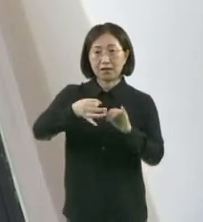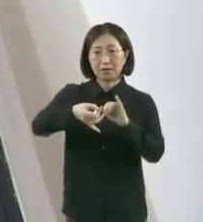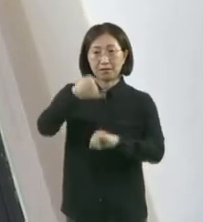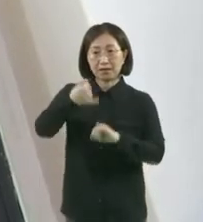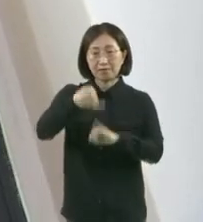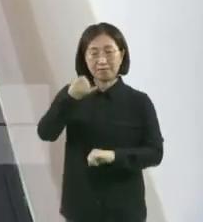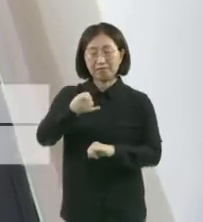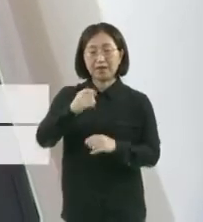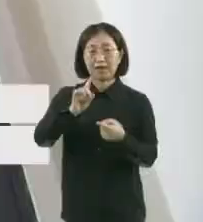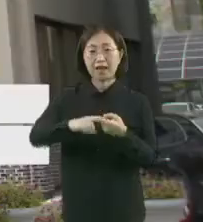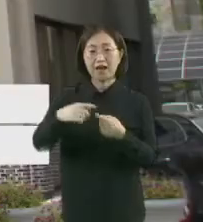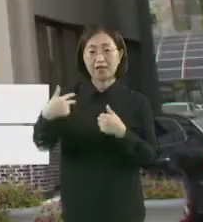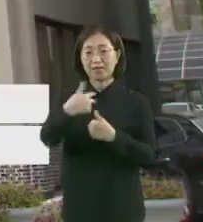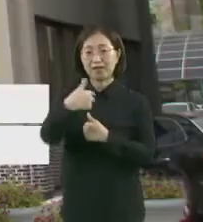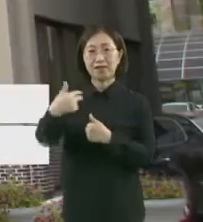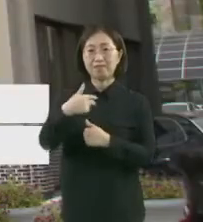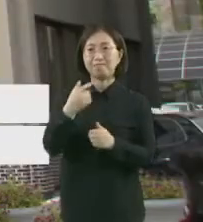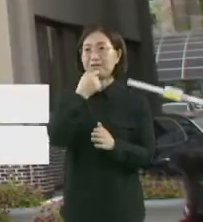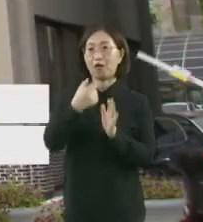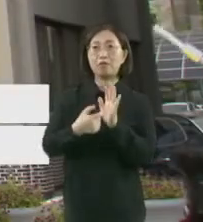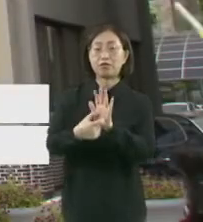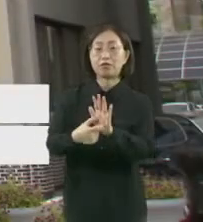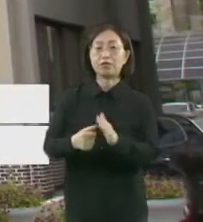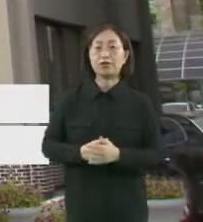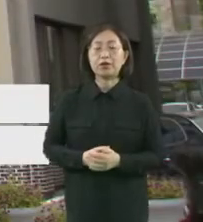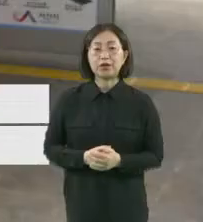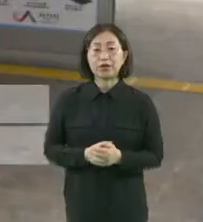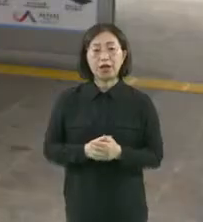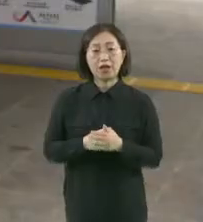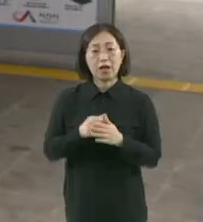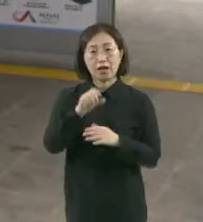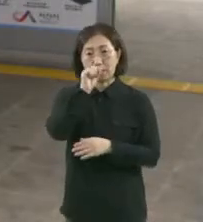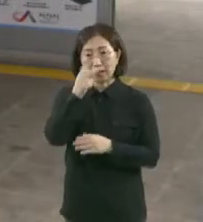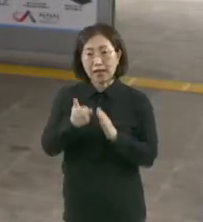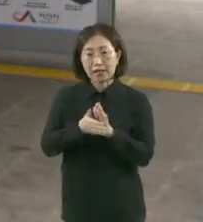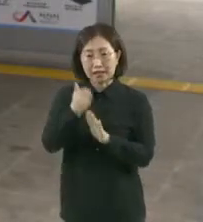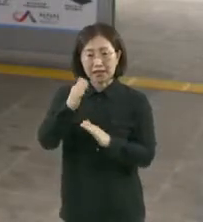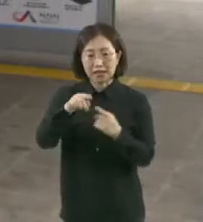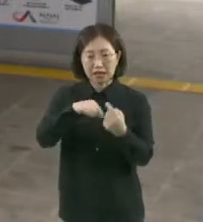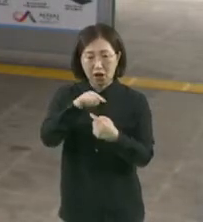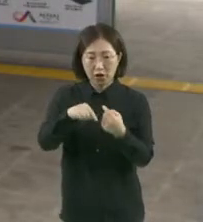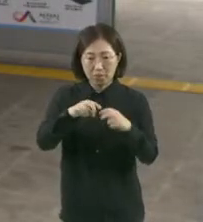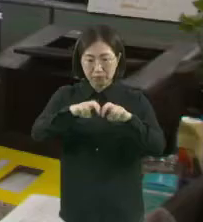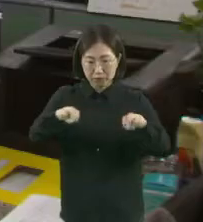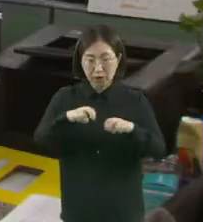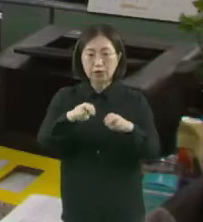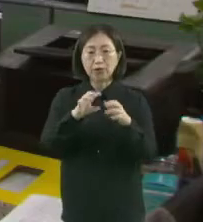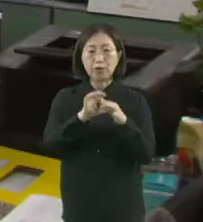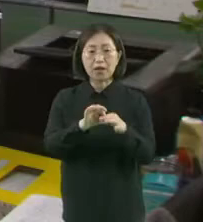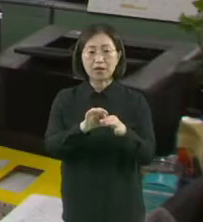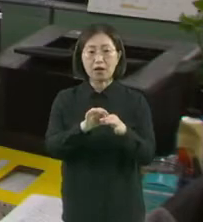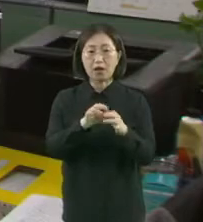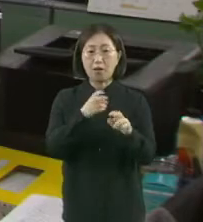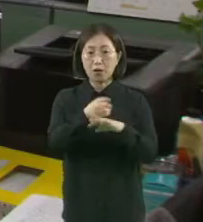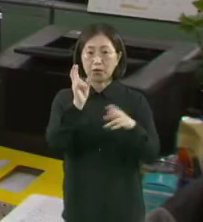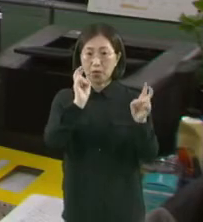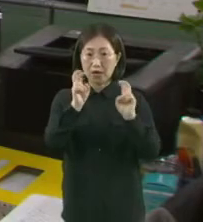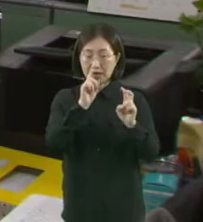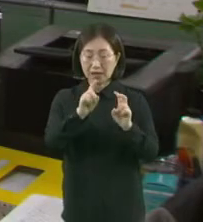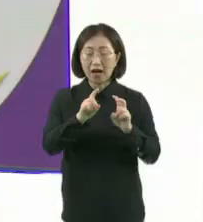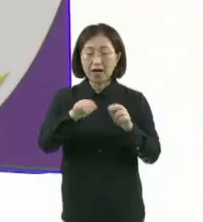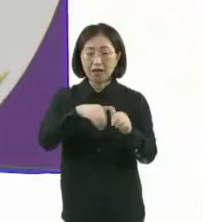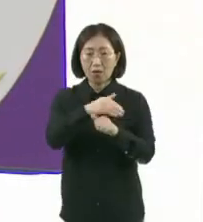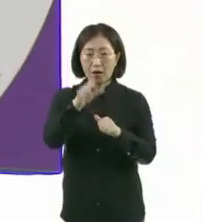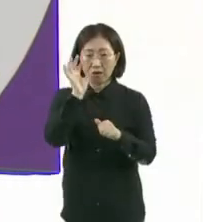언론의 취재를 거부했습니다. 서산시는 연말쯤 경영 분석을 시작해 업체의 현 상황을 파악하고 준공영제